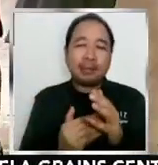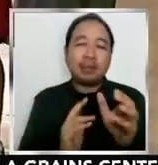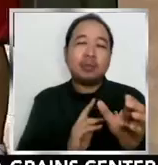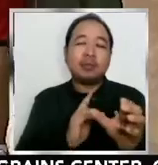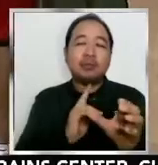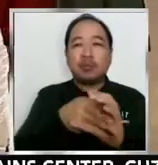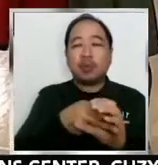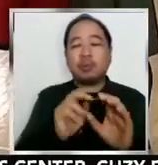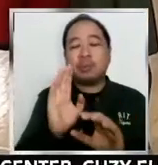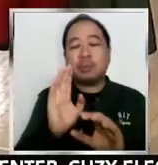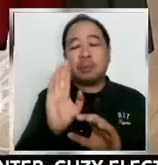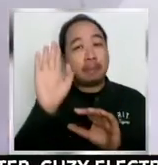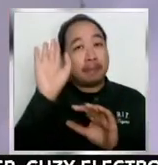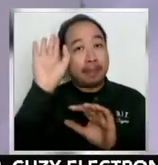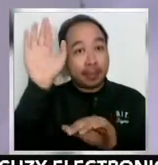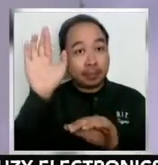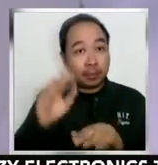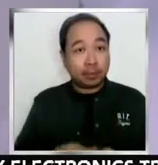basketball.